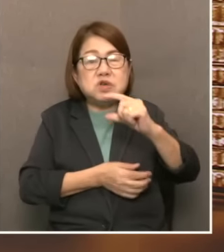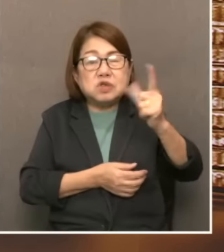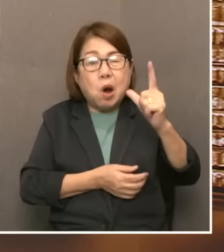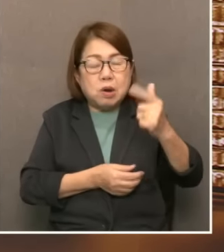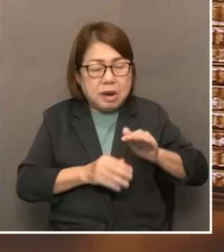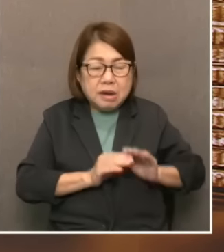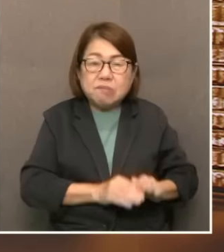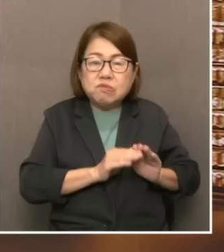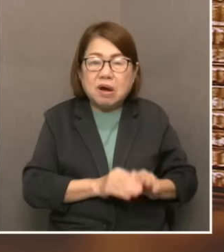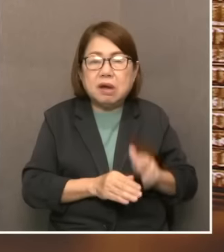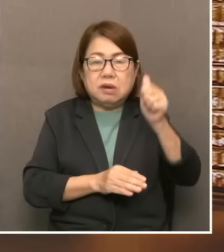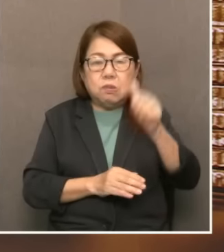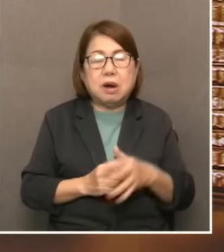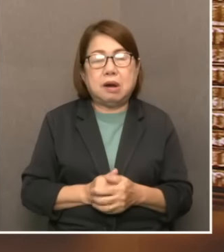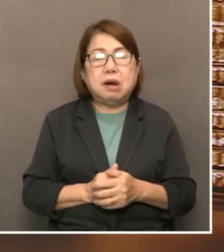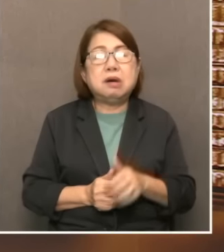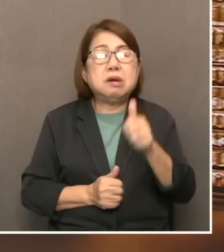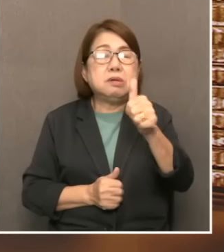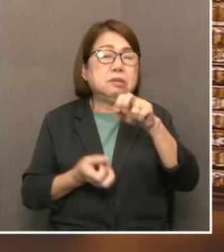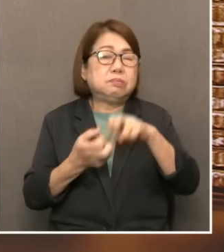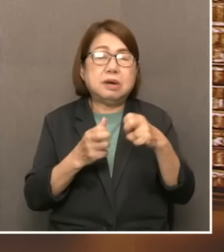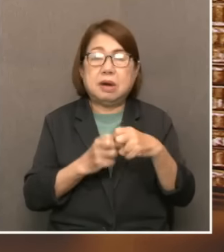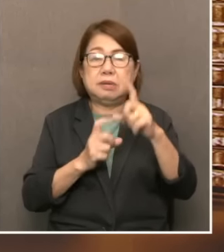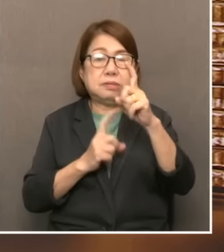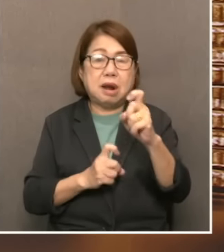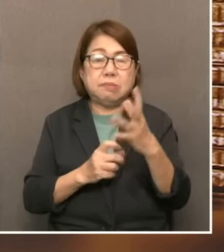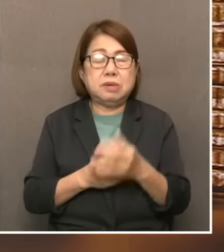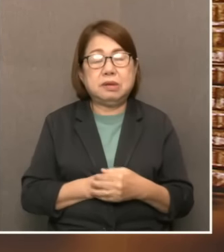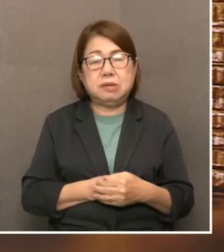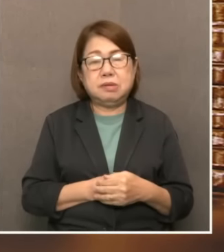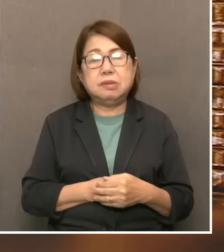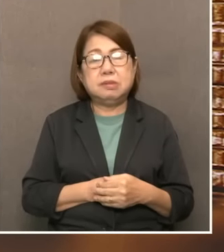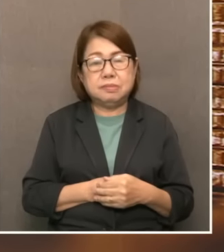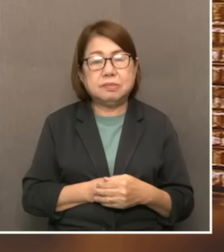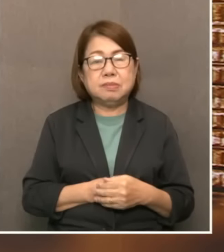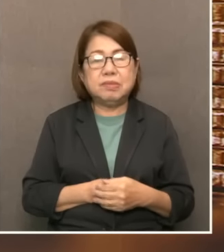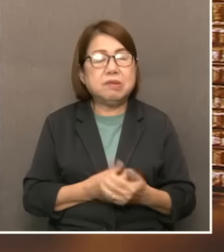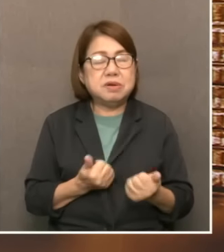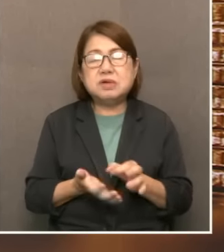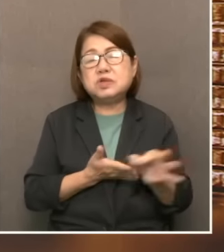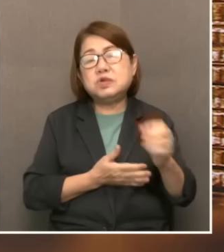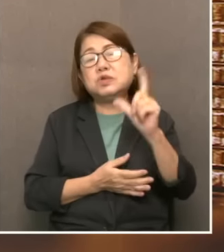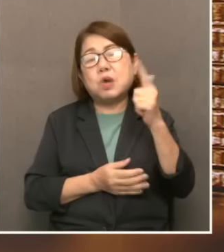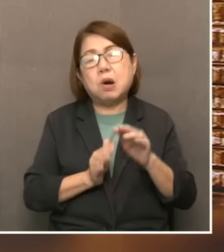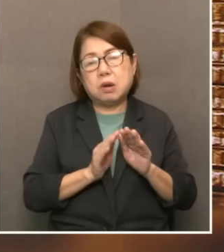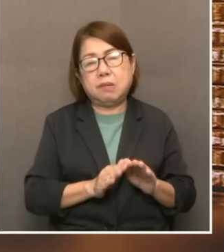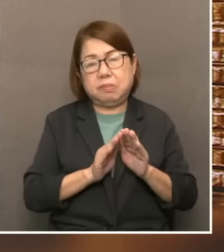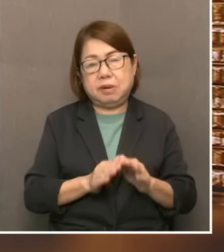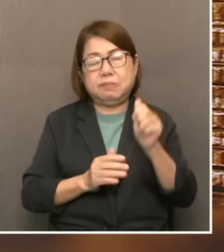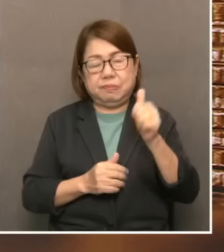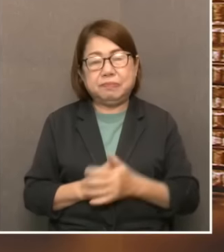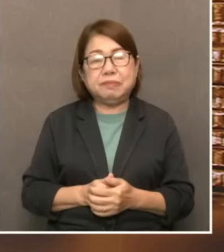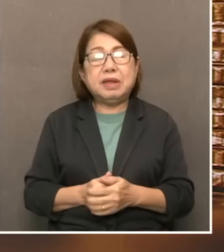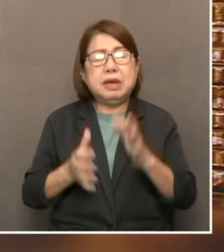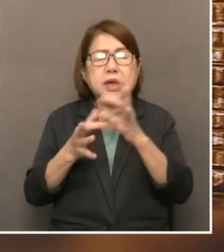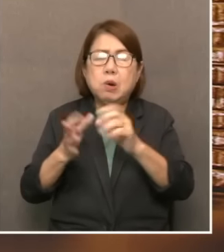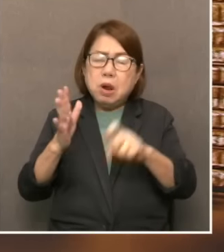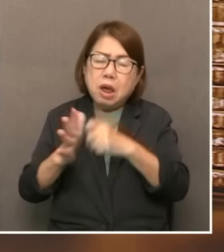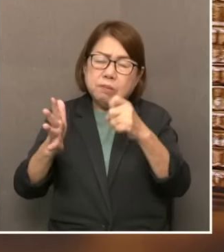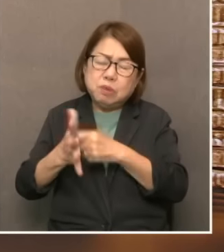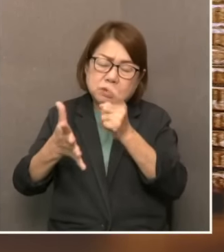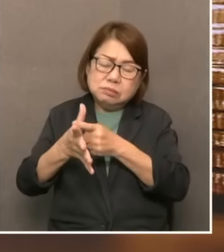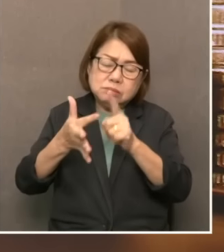คำก็คือเฟ Heavenก็คือสินทรัพย์ปลอดภัยคนหนีมาจากความไม่แน่นอนเนี่ยมาถือทองคำไว้นั่นเองนะครับจากปัจจัยต่างๆเหล่านี้ที่เกิด